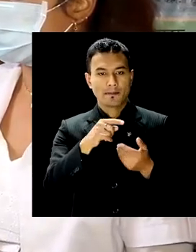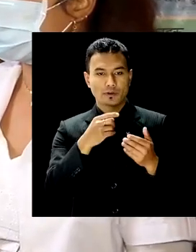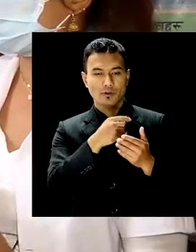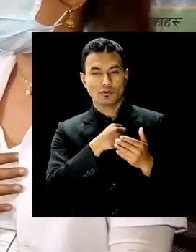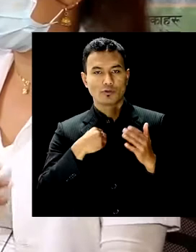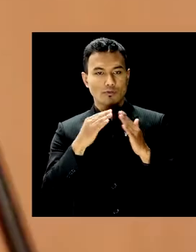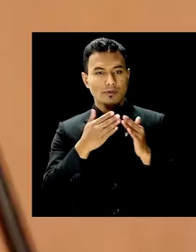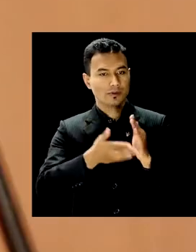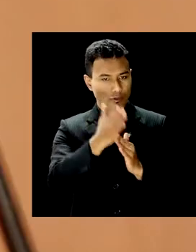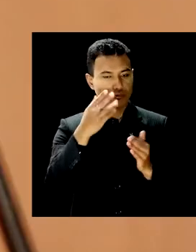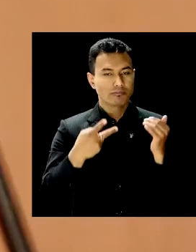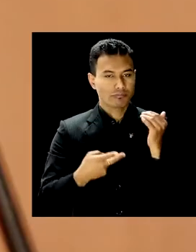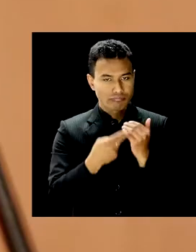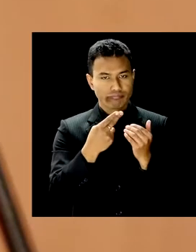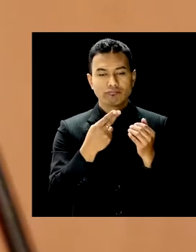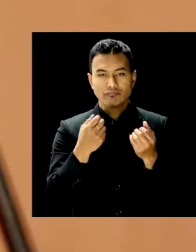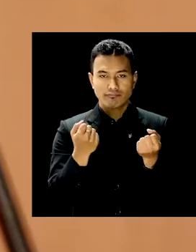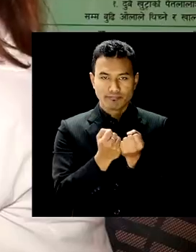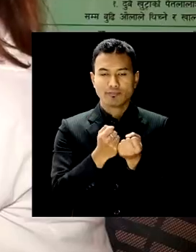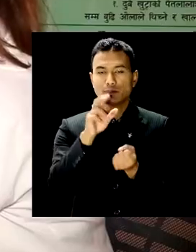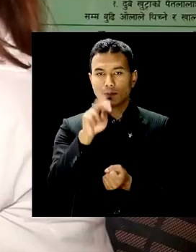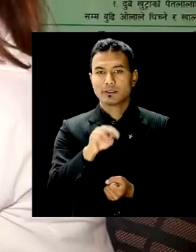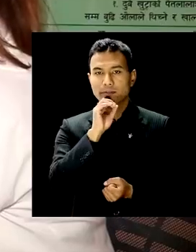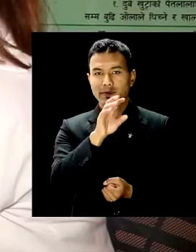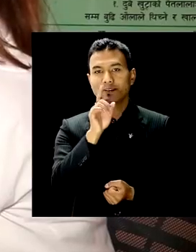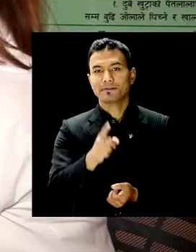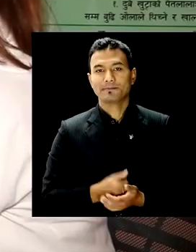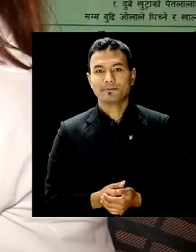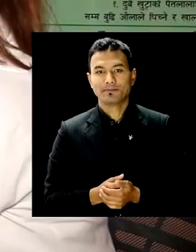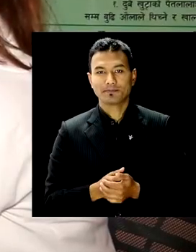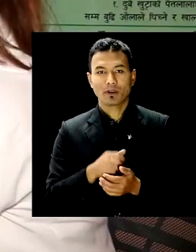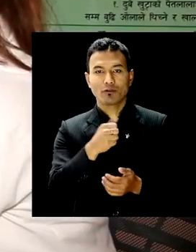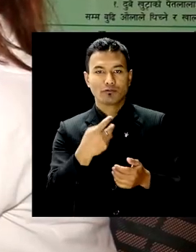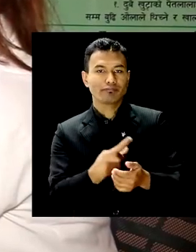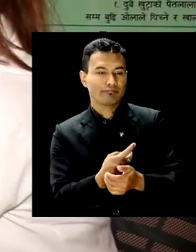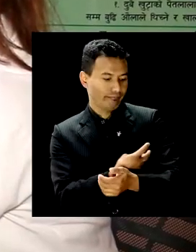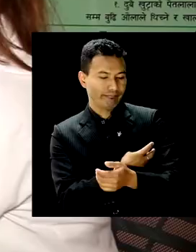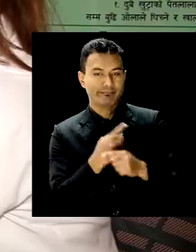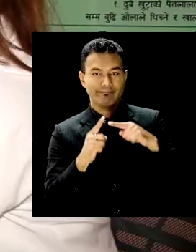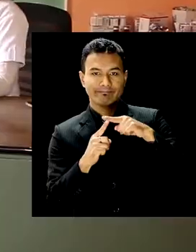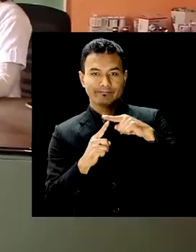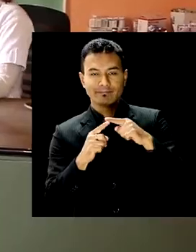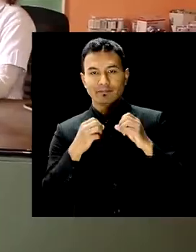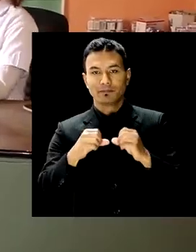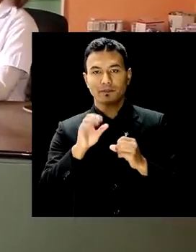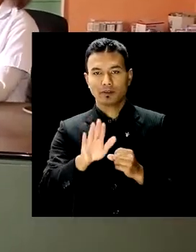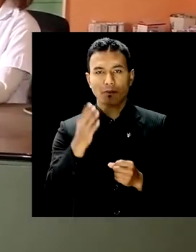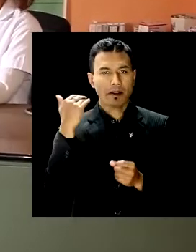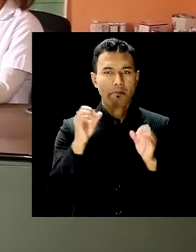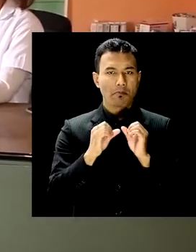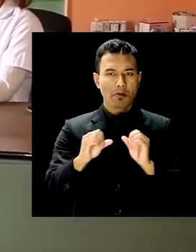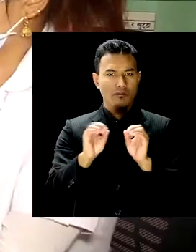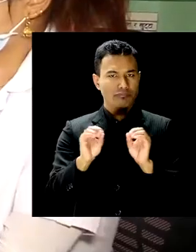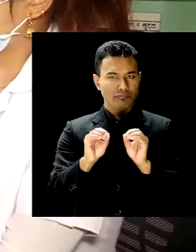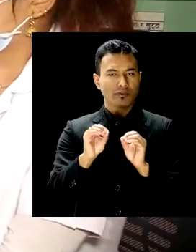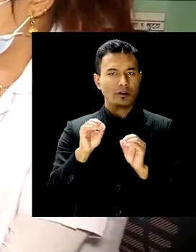हेल्पमा गएर यस्तो गरौँ यस्तो उस गर्न पऱ्यो भनेर गरेको, कपटी राखेको। अब पहिला त्यस्तो